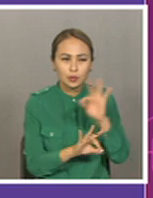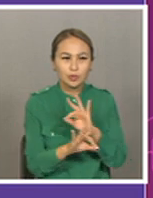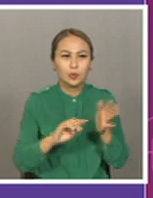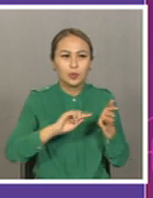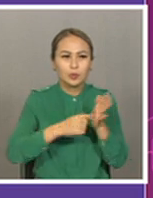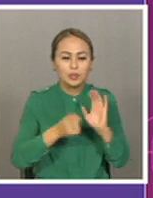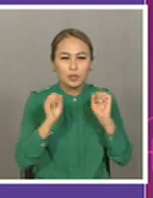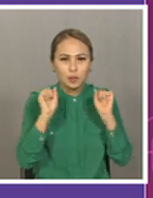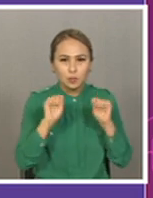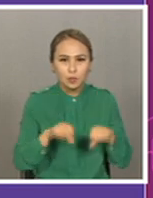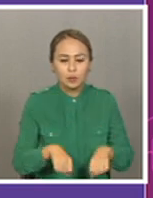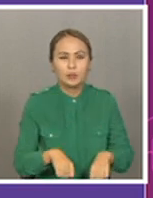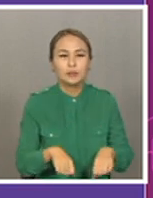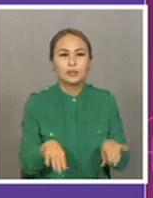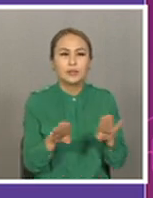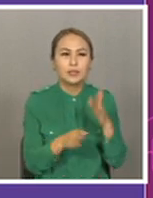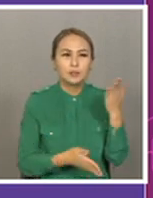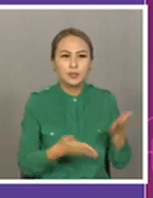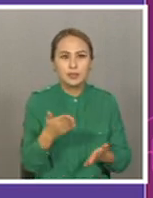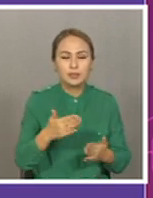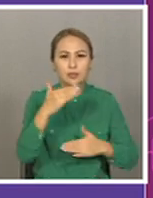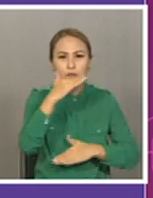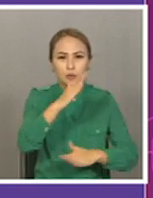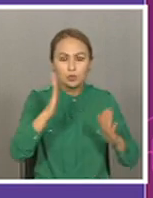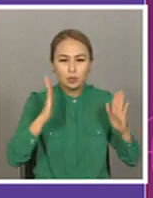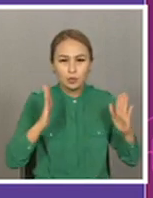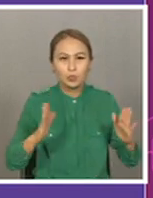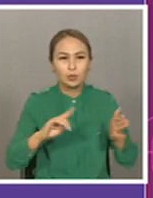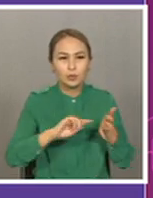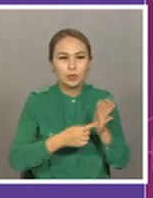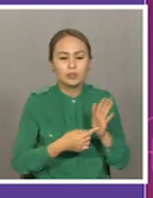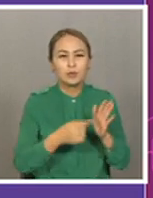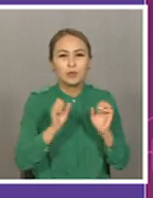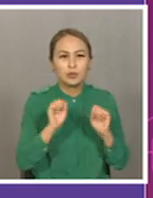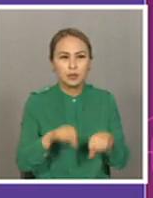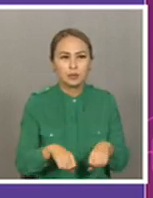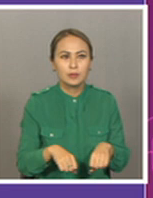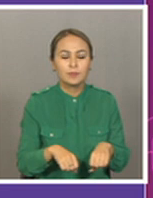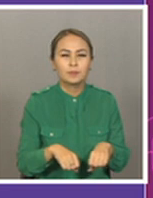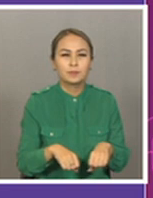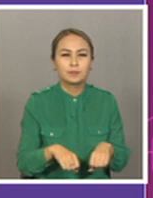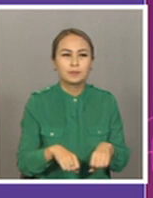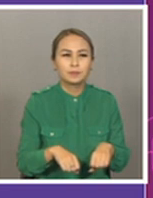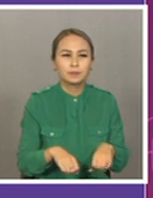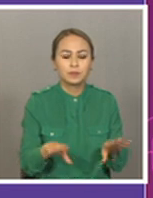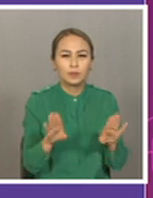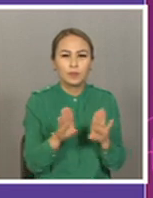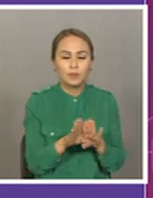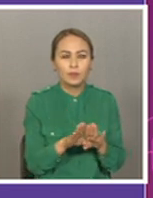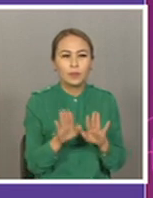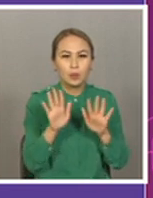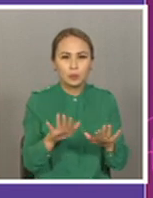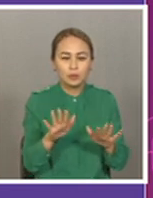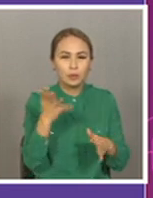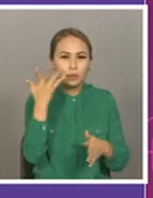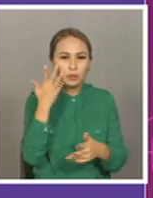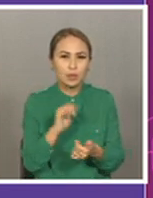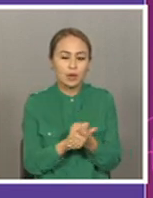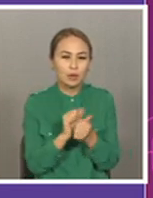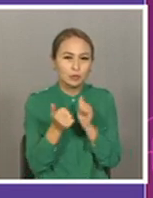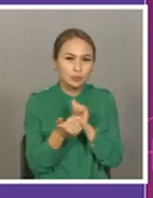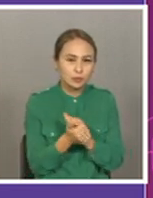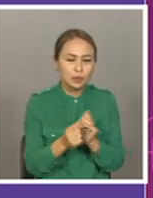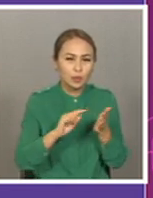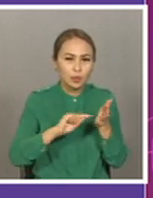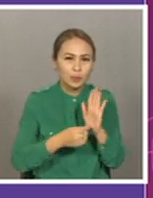болады, немесе енін ұзындығына көбейтсек те болады. Демек, көбейткіштердің орны ауысқанымен